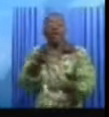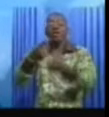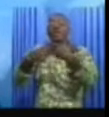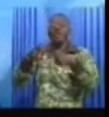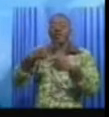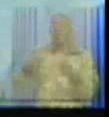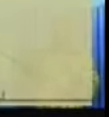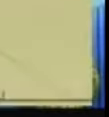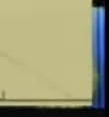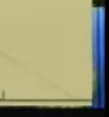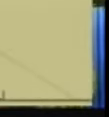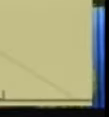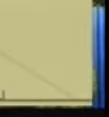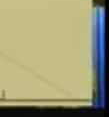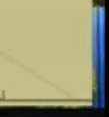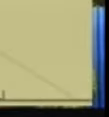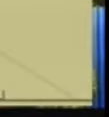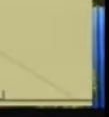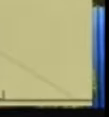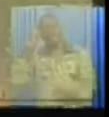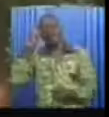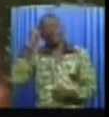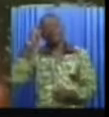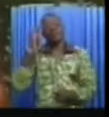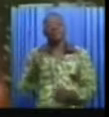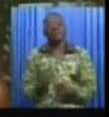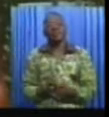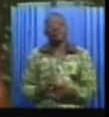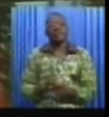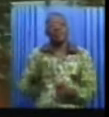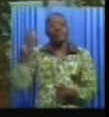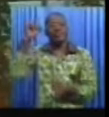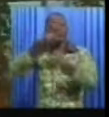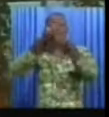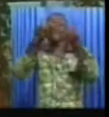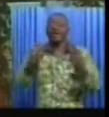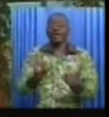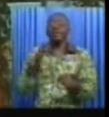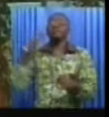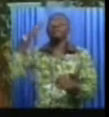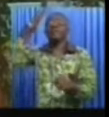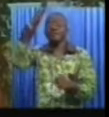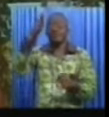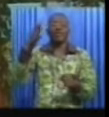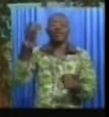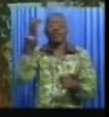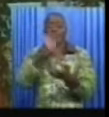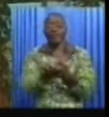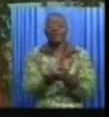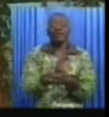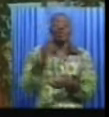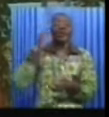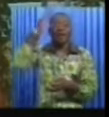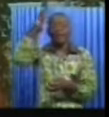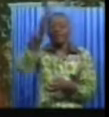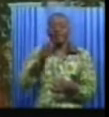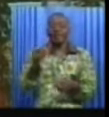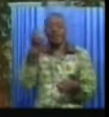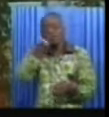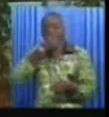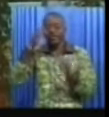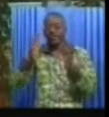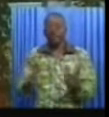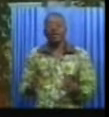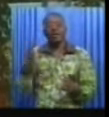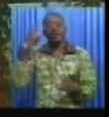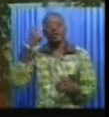grands points de la réflexion. Au festival de Kouribga, il est question de l'avenir du cinéma africain. Conscient de la richesse, de